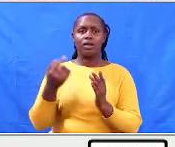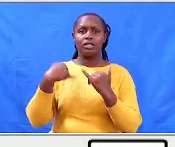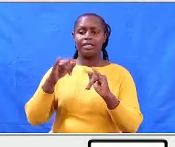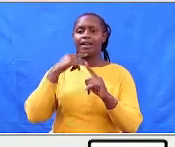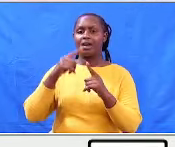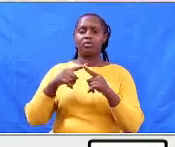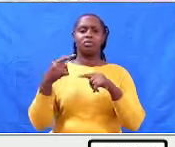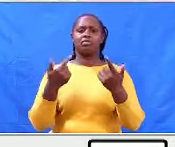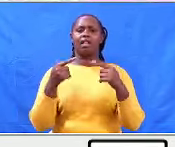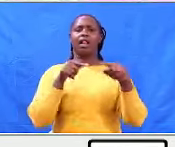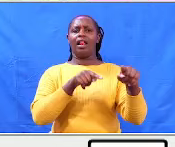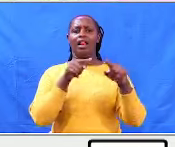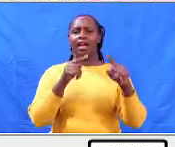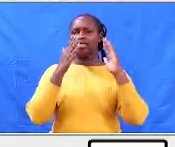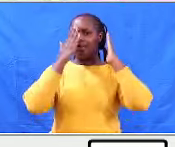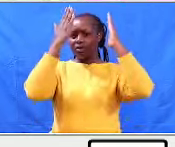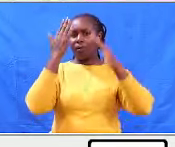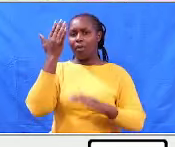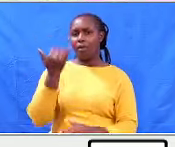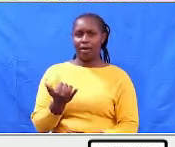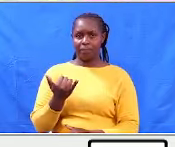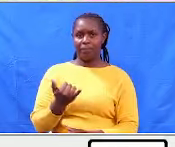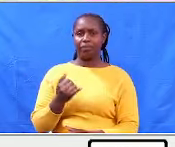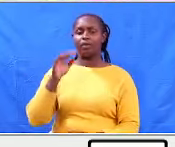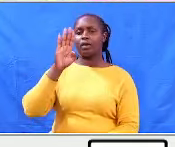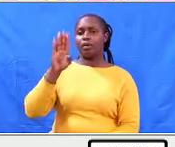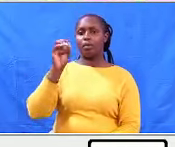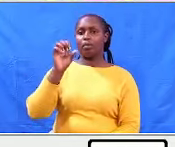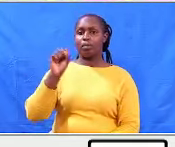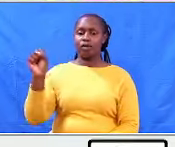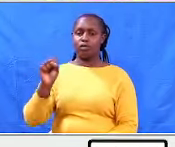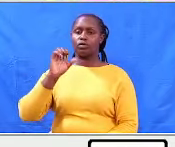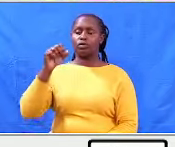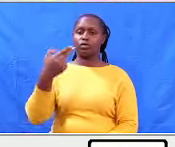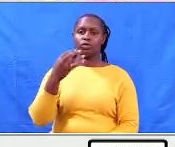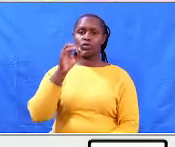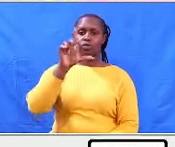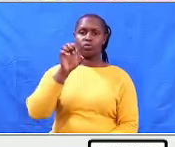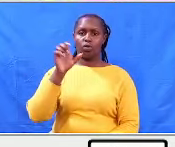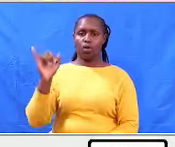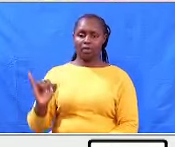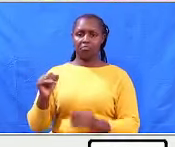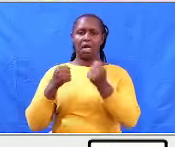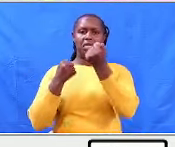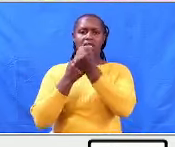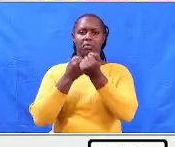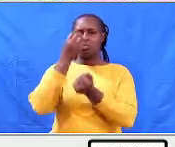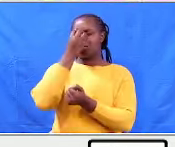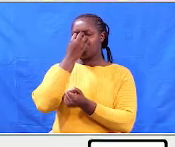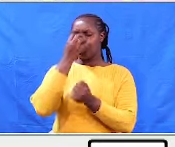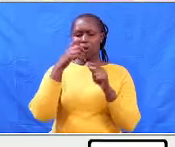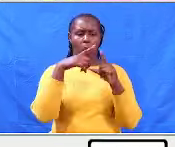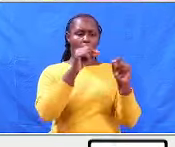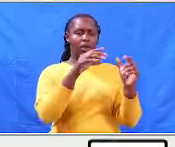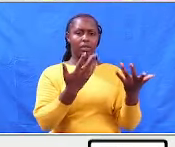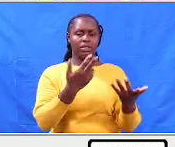bishops will not change the truth. Naibu Speaker wa Bunge Gladys Bosholei naye akisimama na Rais Ruto na kusema viongozi wa